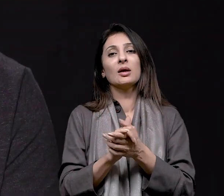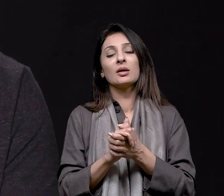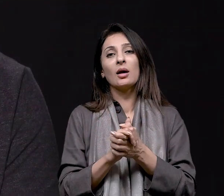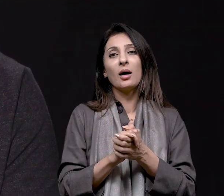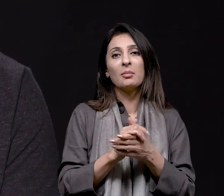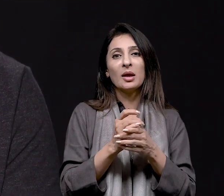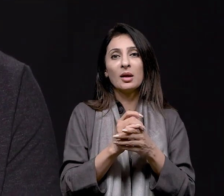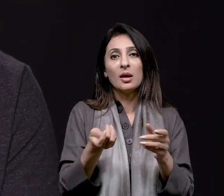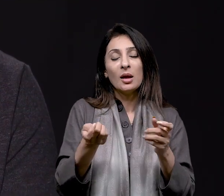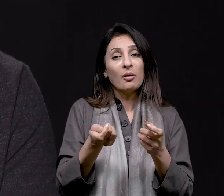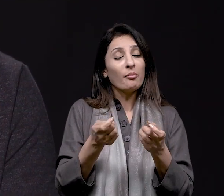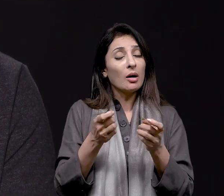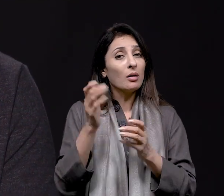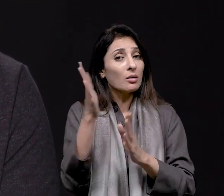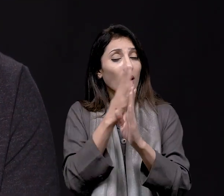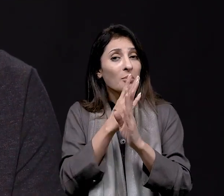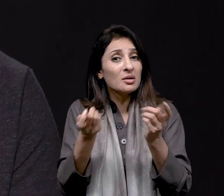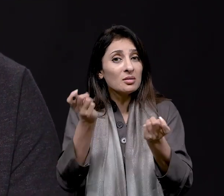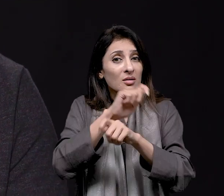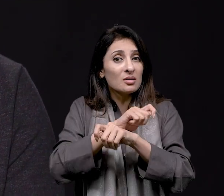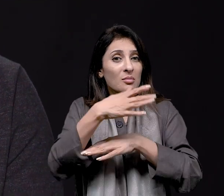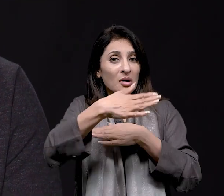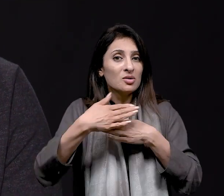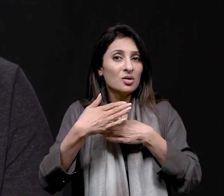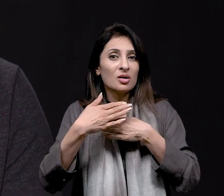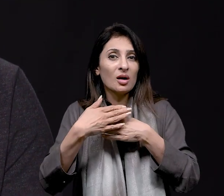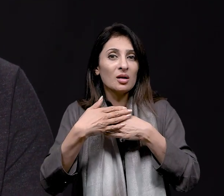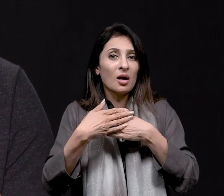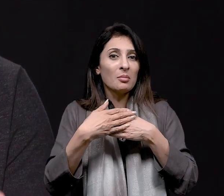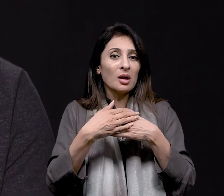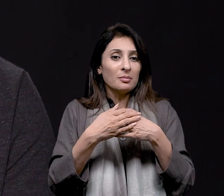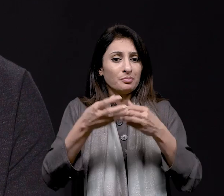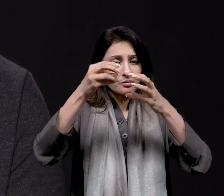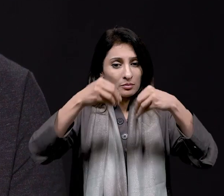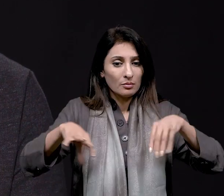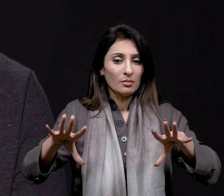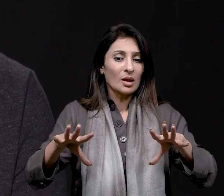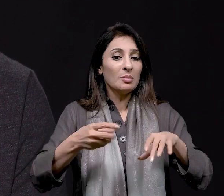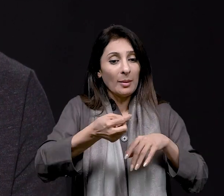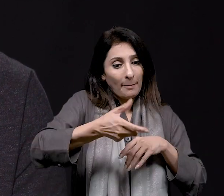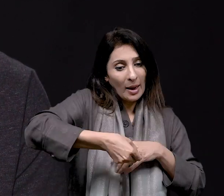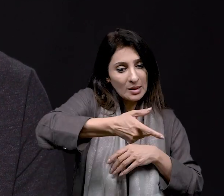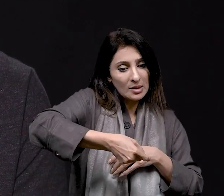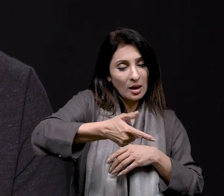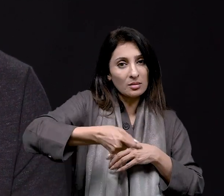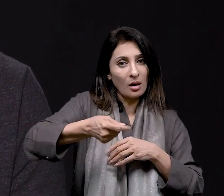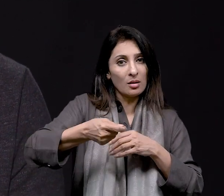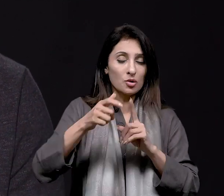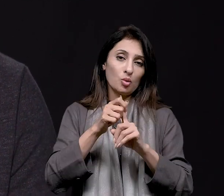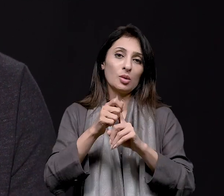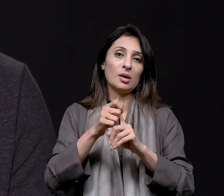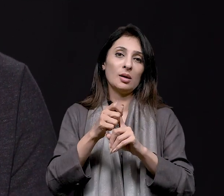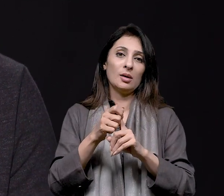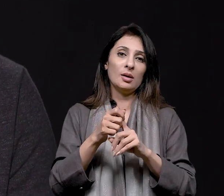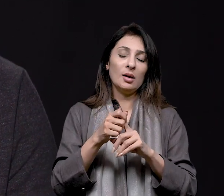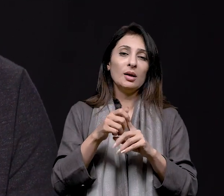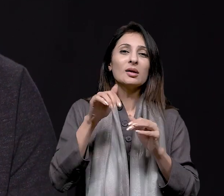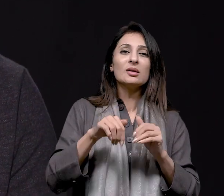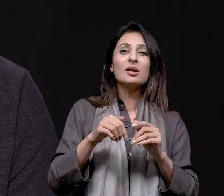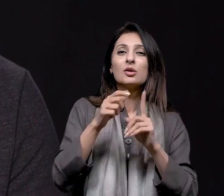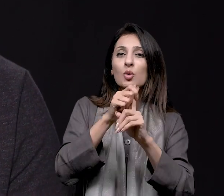کی ٹائملی اسسٹنس نہیں پہنچ سکے گی۔ اس کا یہ مطلب نہیں ہے کہ ہمیں کلائمیٹ چینج سے بچنے کے لیے اپنی ڈیزاسٹر رسپانس اسپینڈنگ زیادہ کرنی پڑے